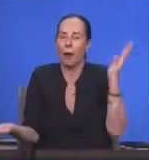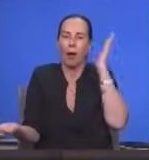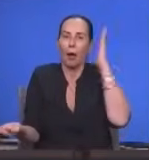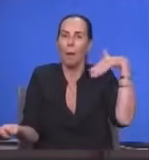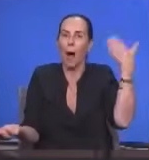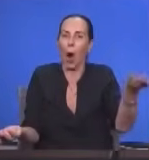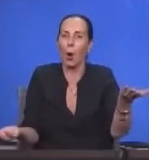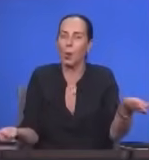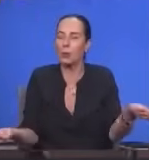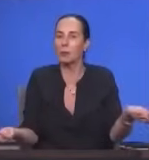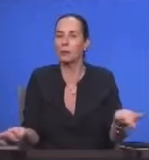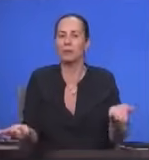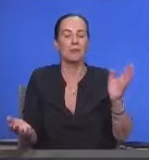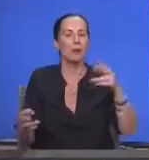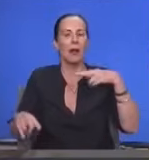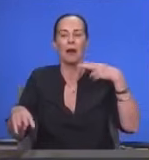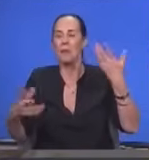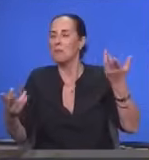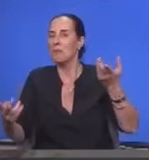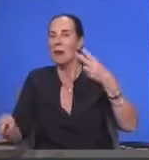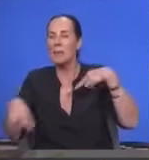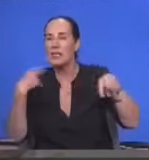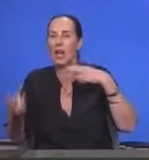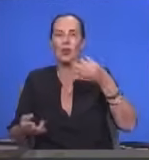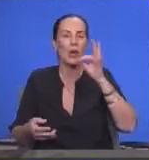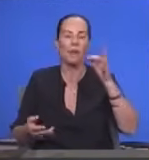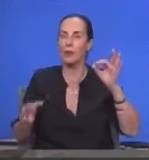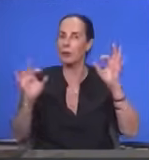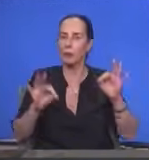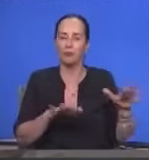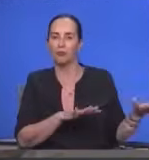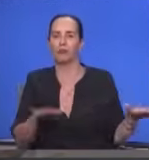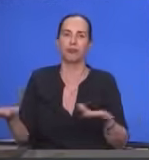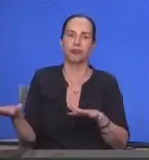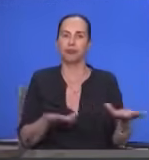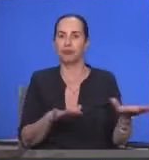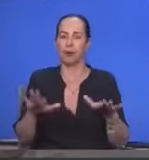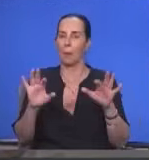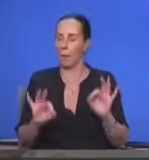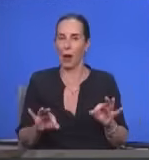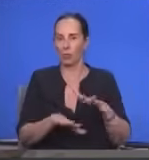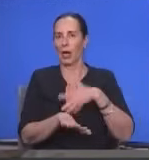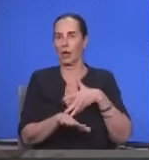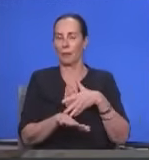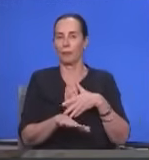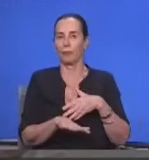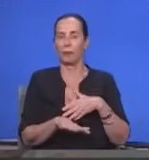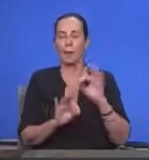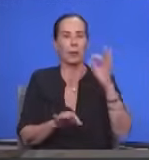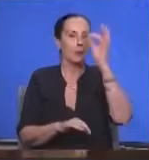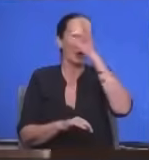לבלות בליל שישי במסעדות, בתי קפה ועסקים אחרים ; הם חוו את רעידת האדמה ממקור ראשון. בנס,